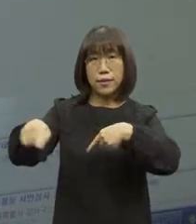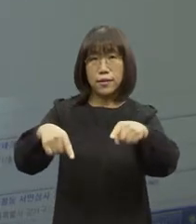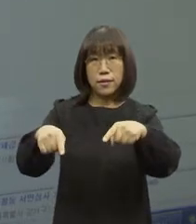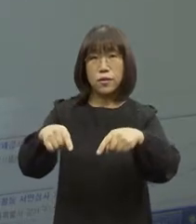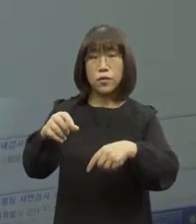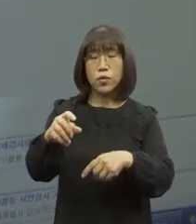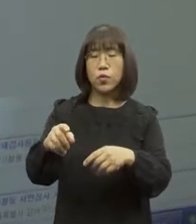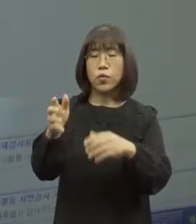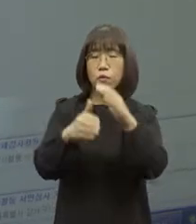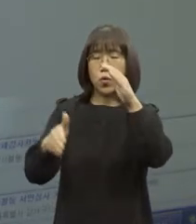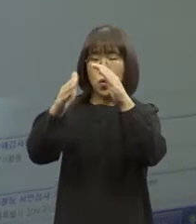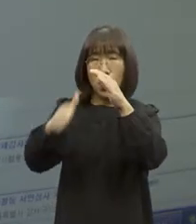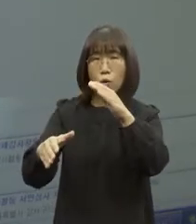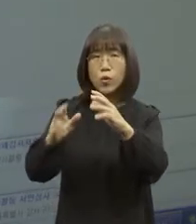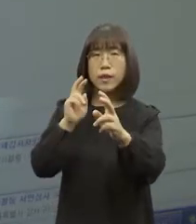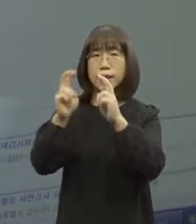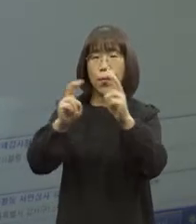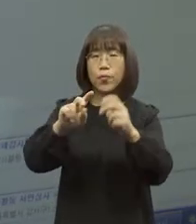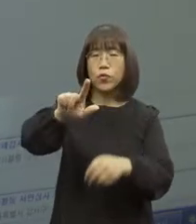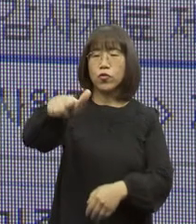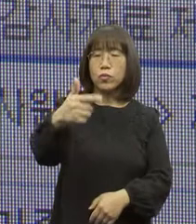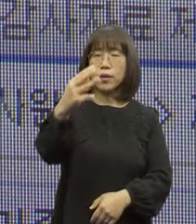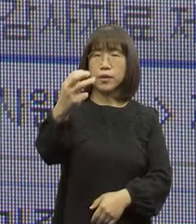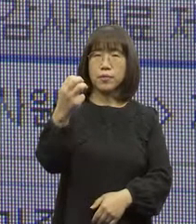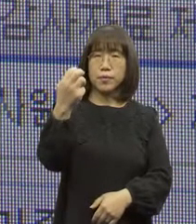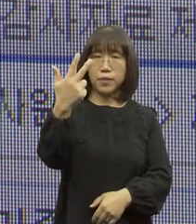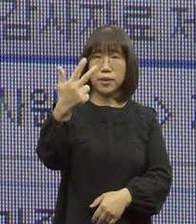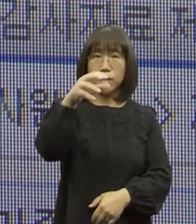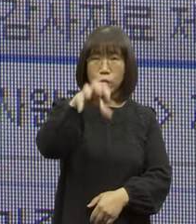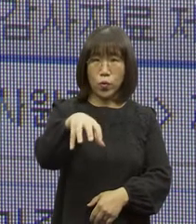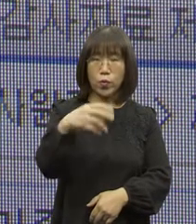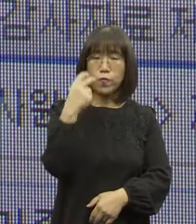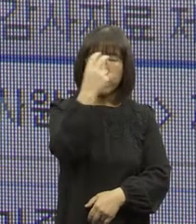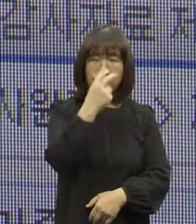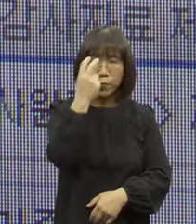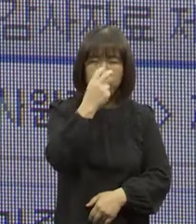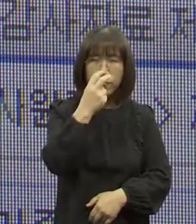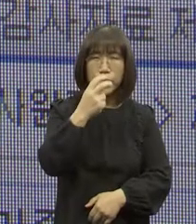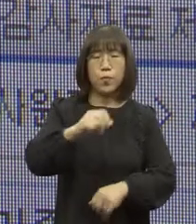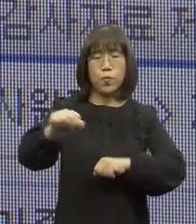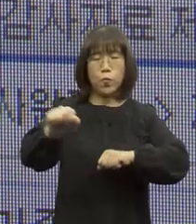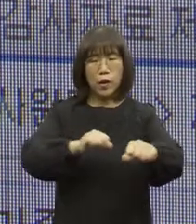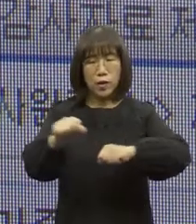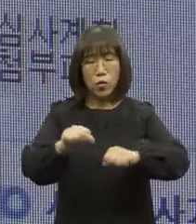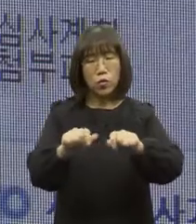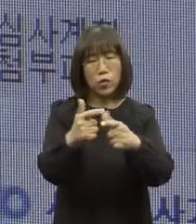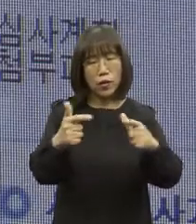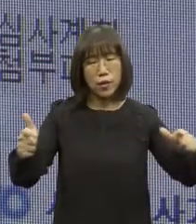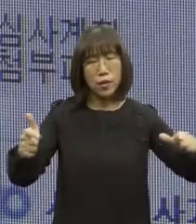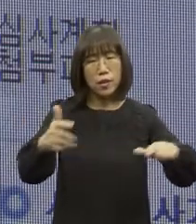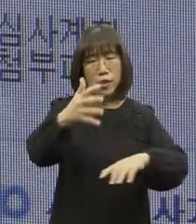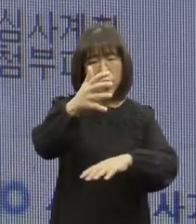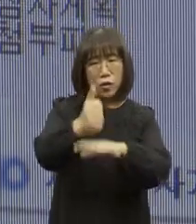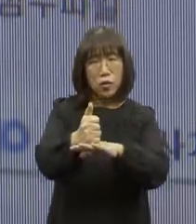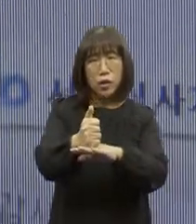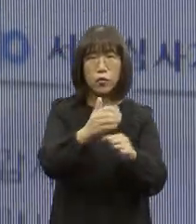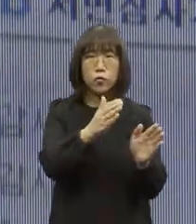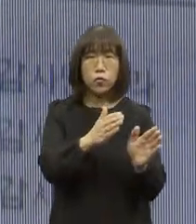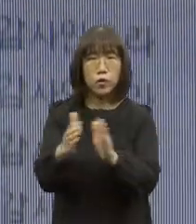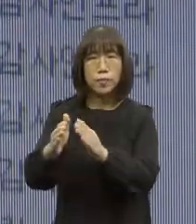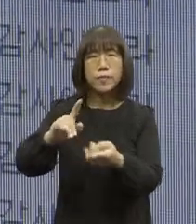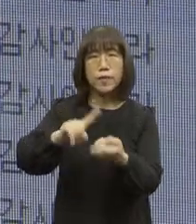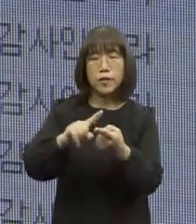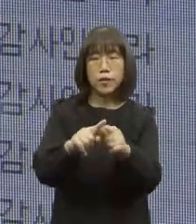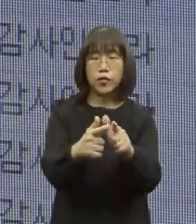600 쌀은 7개 기관을 대상으로 감사 인프라 감사 활동 감사 썽 사후관리 등 떼게